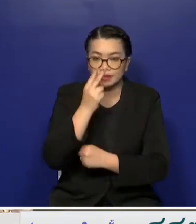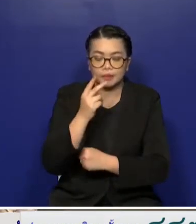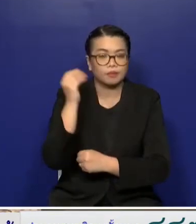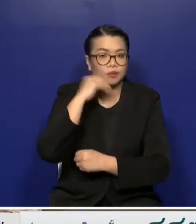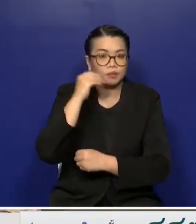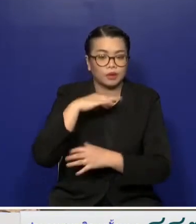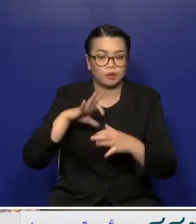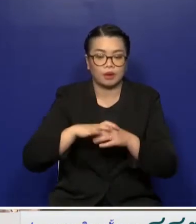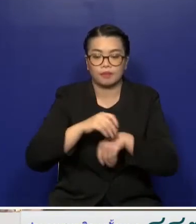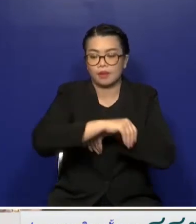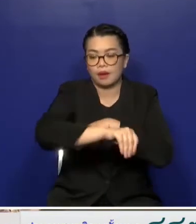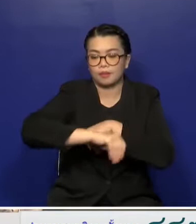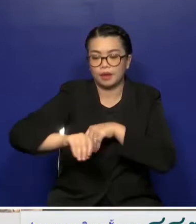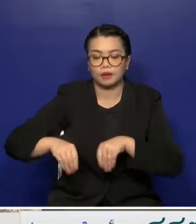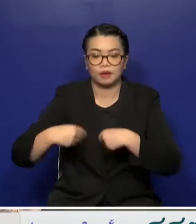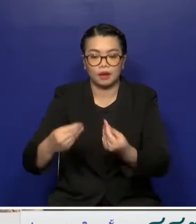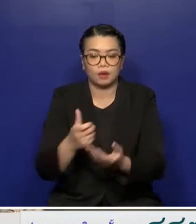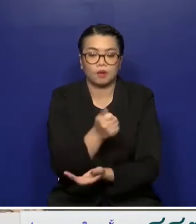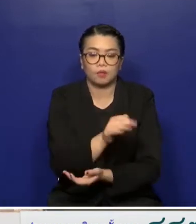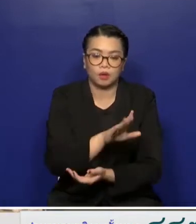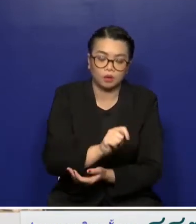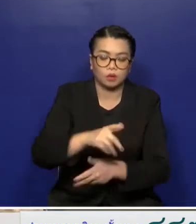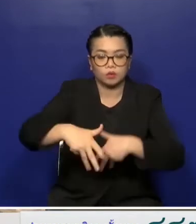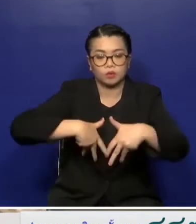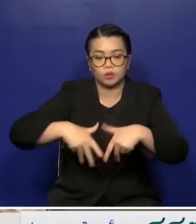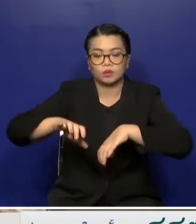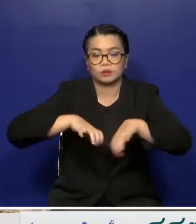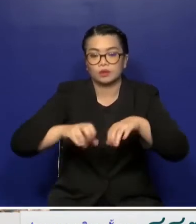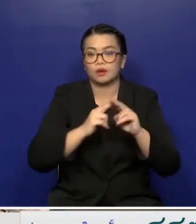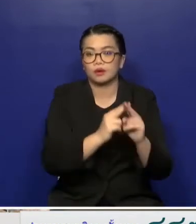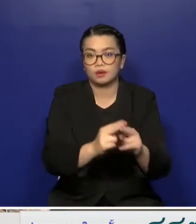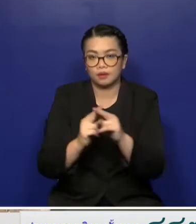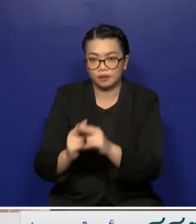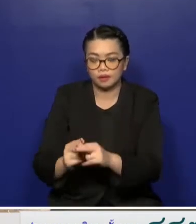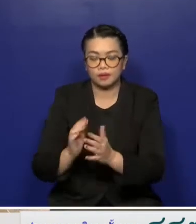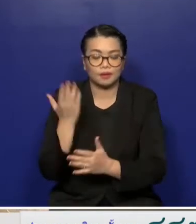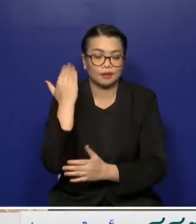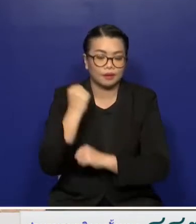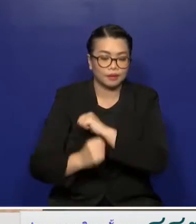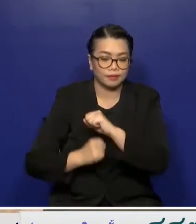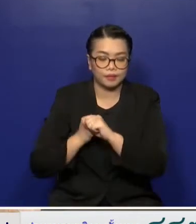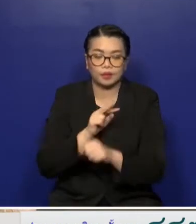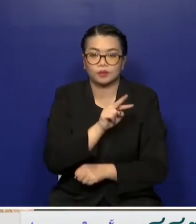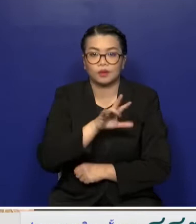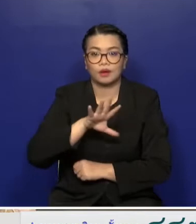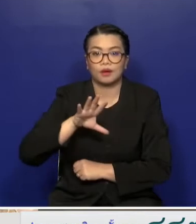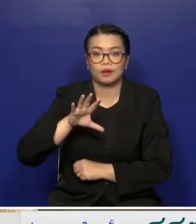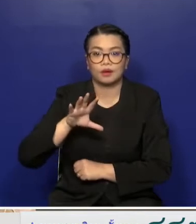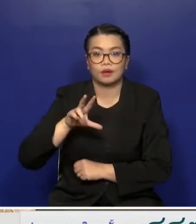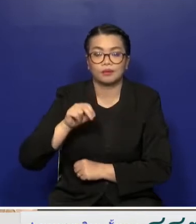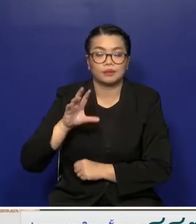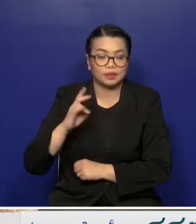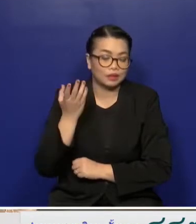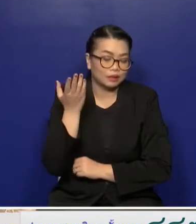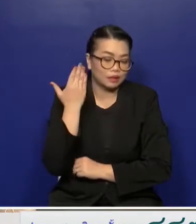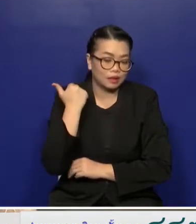ระจายอำนาจลงไปสู่ท้องถิ่นและในปี2537ท่านชวนหลีกภัยเป็นนายกรัฐม